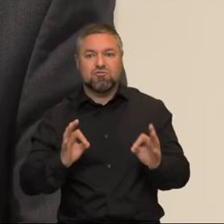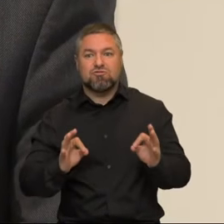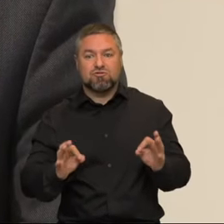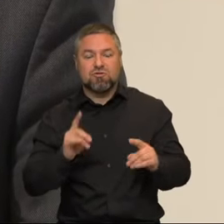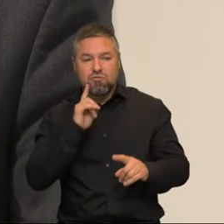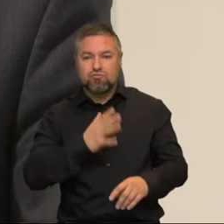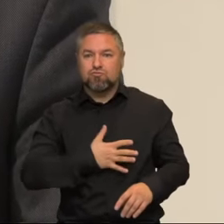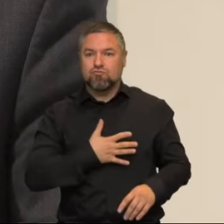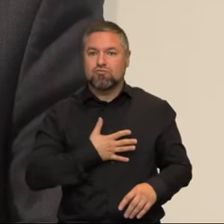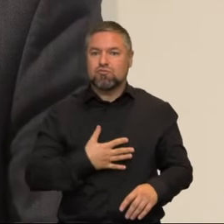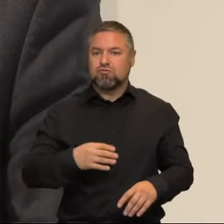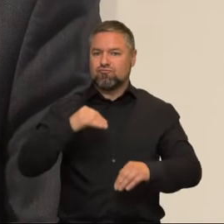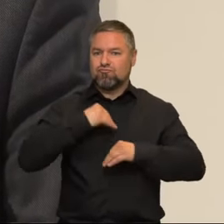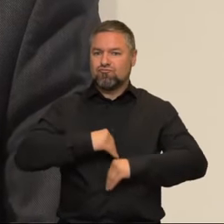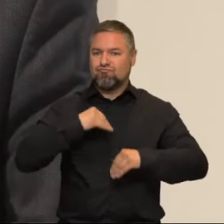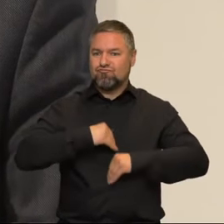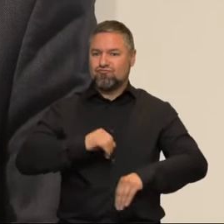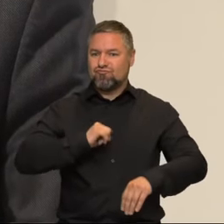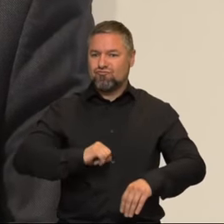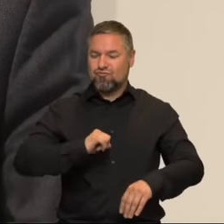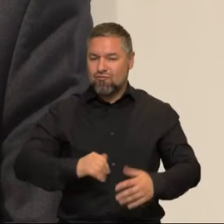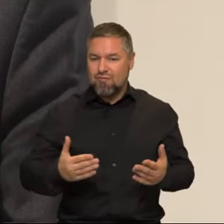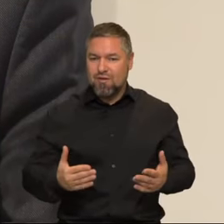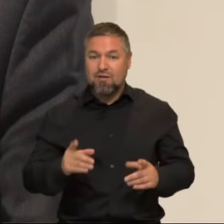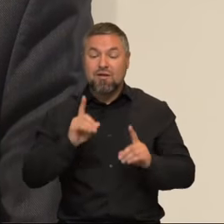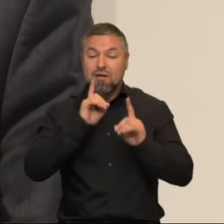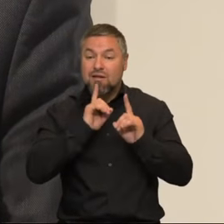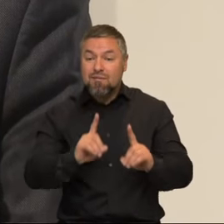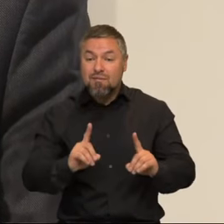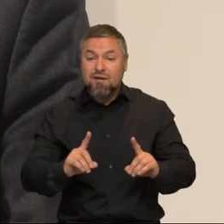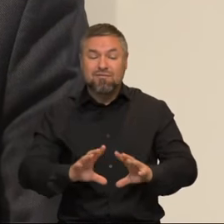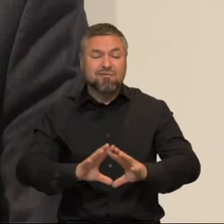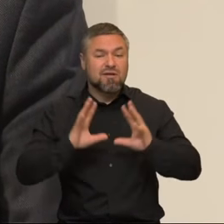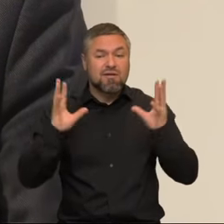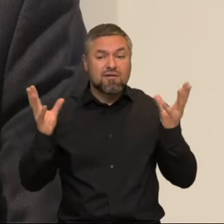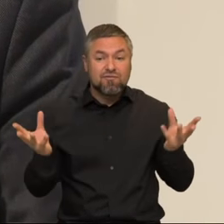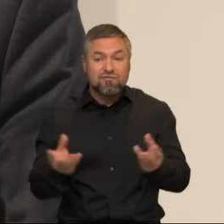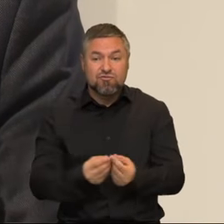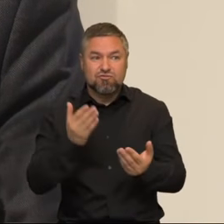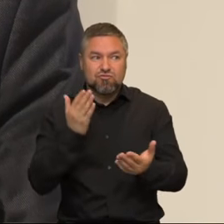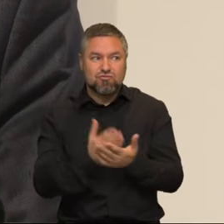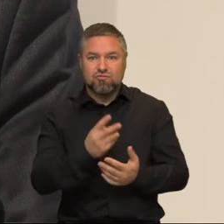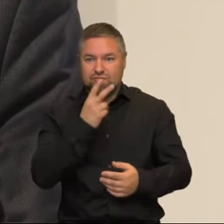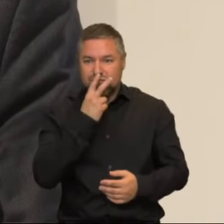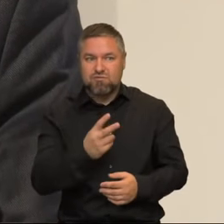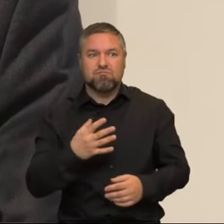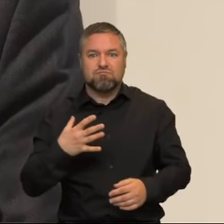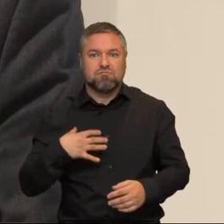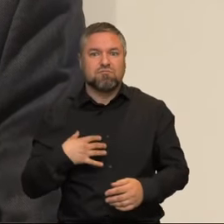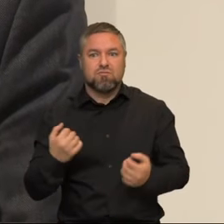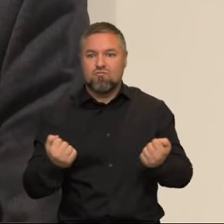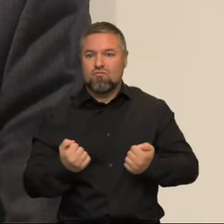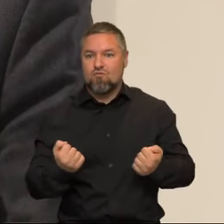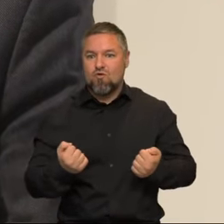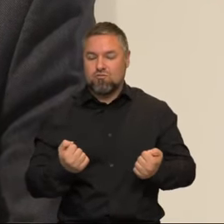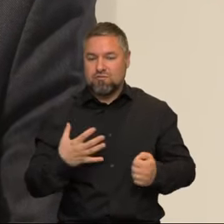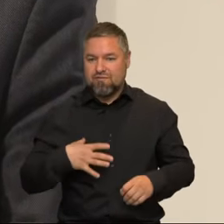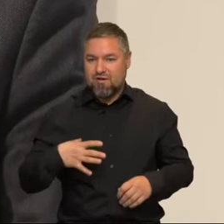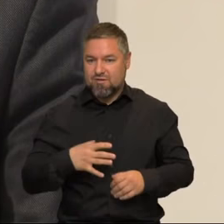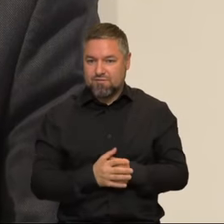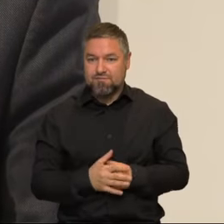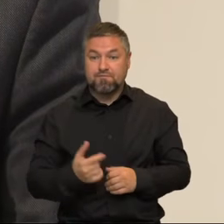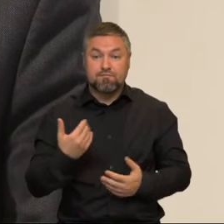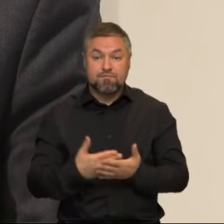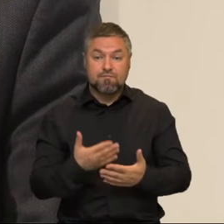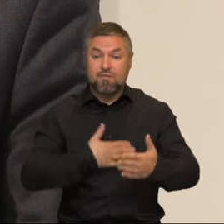odczuwamy samą w sobie i którą chyba wszyscy już dzisiaj doceniamy. Więc